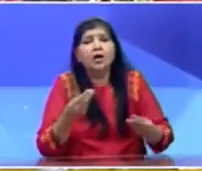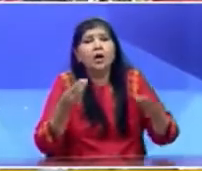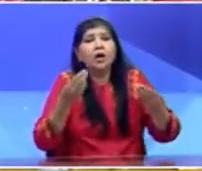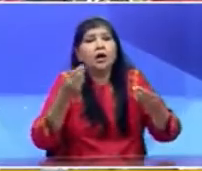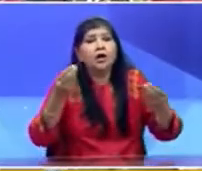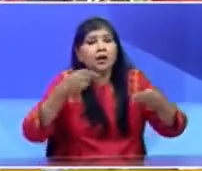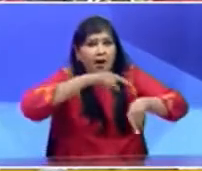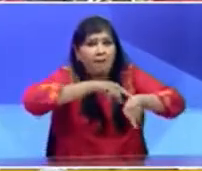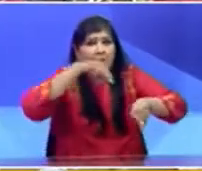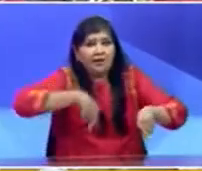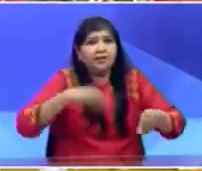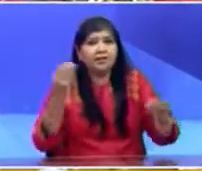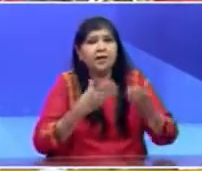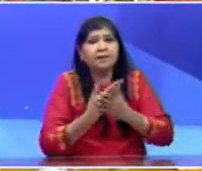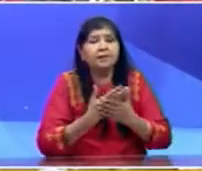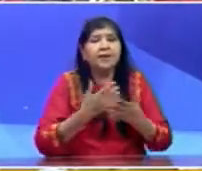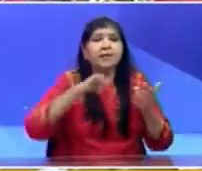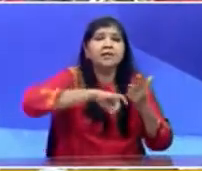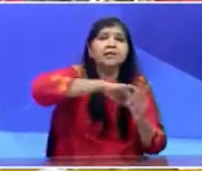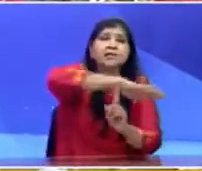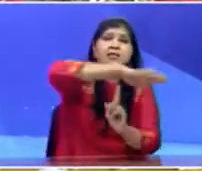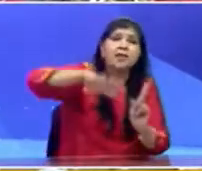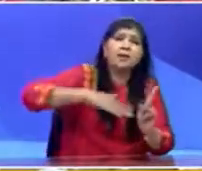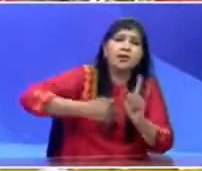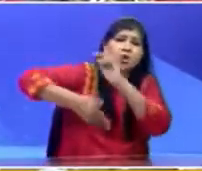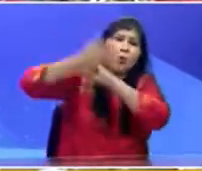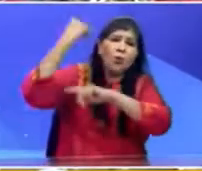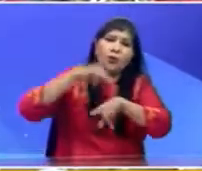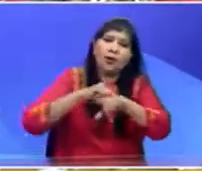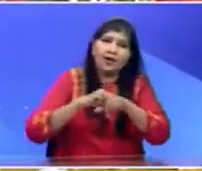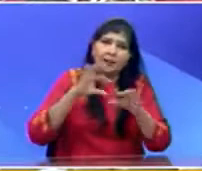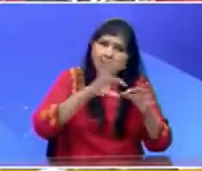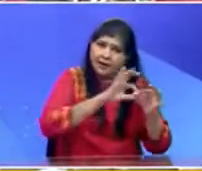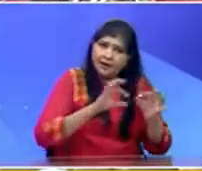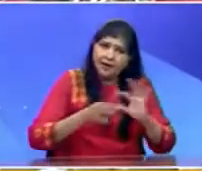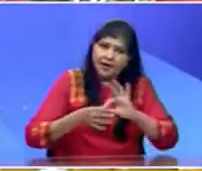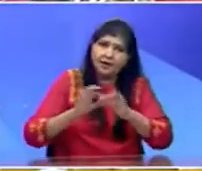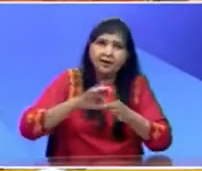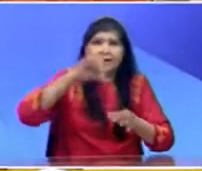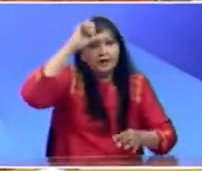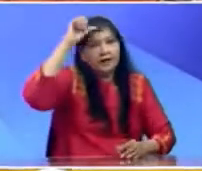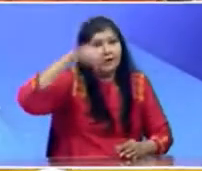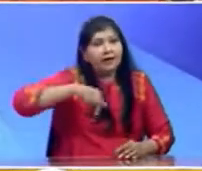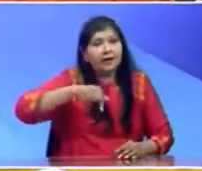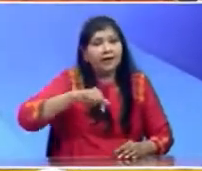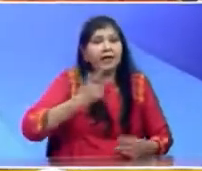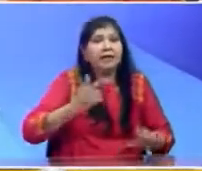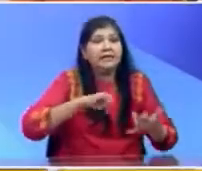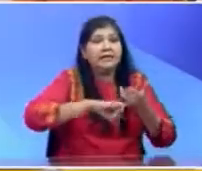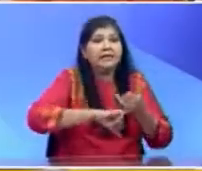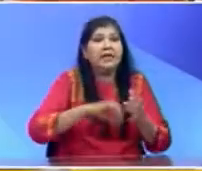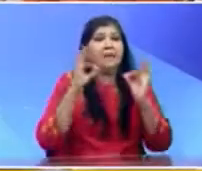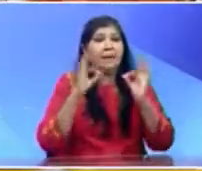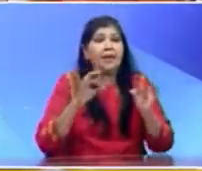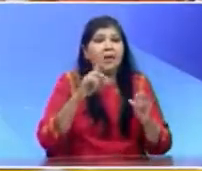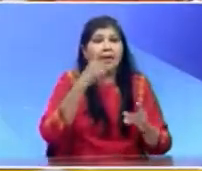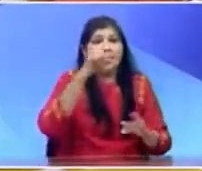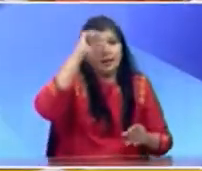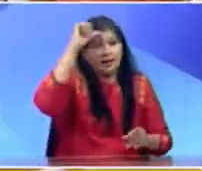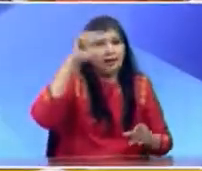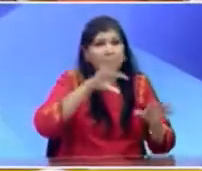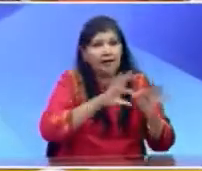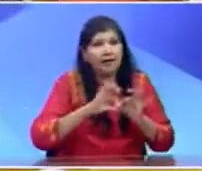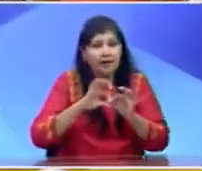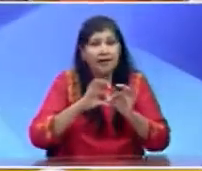समय में समाज की पुरानी कड़ियां एक भारत श्रेष्ठ भारत की भावना को मजबूत करने के